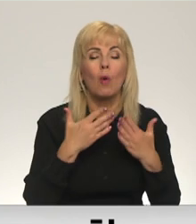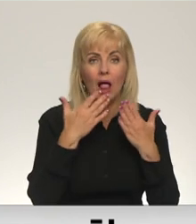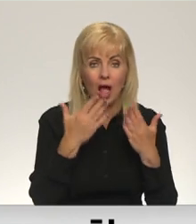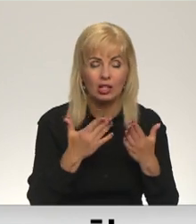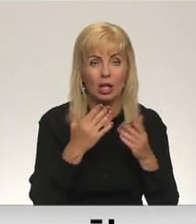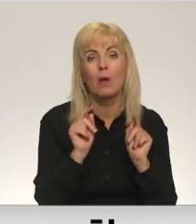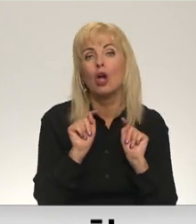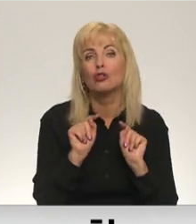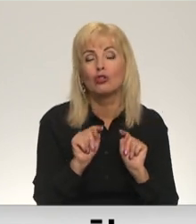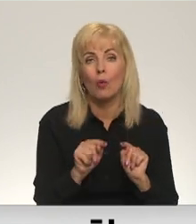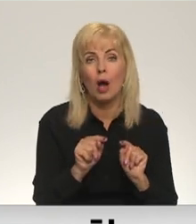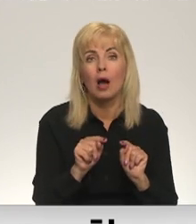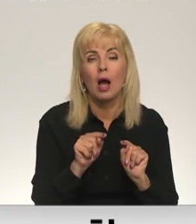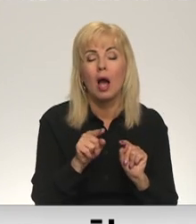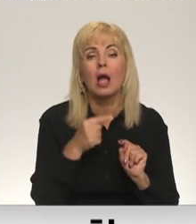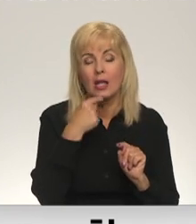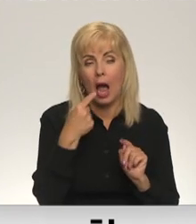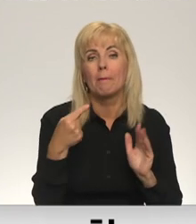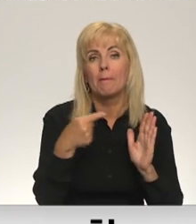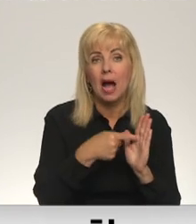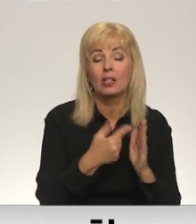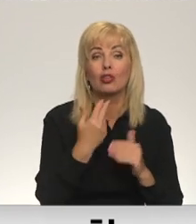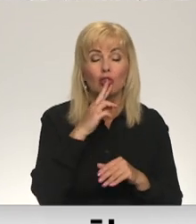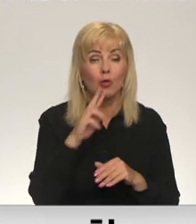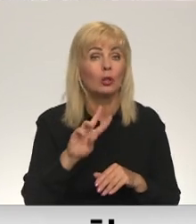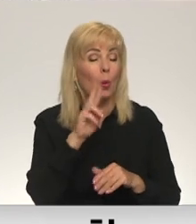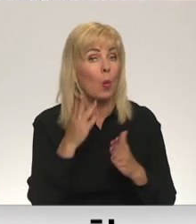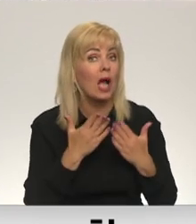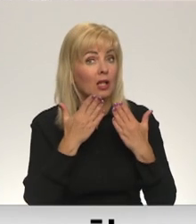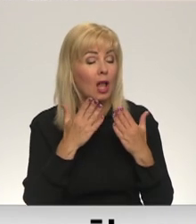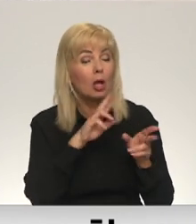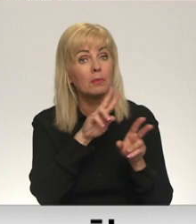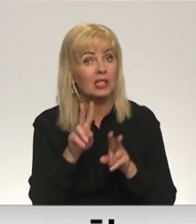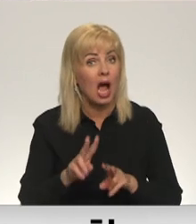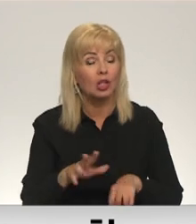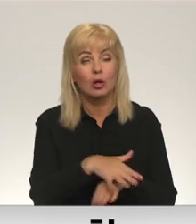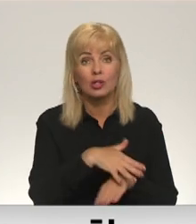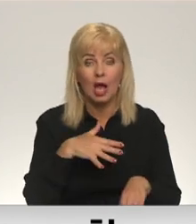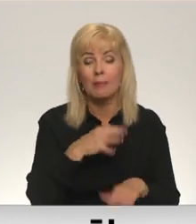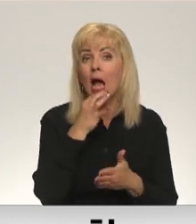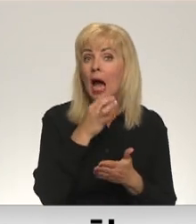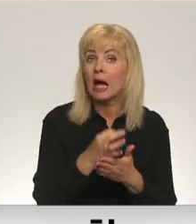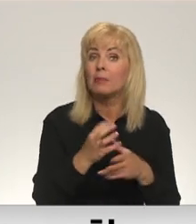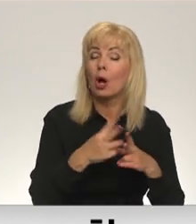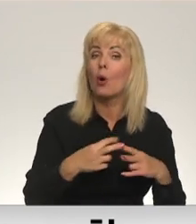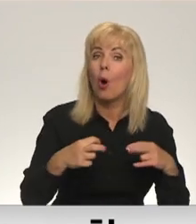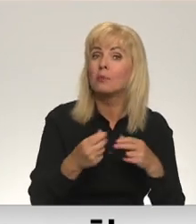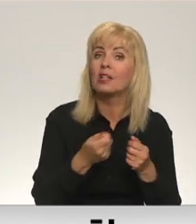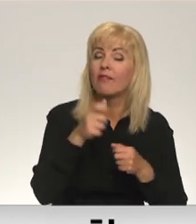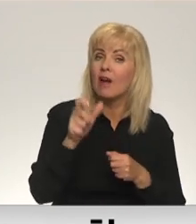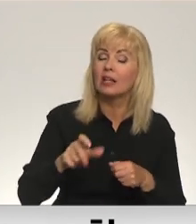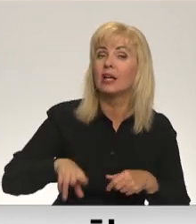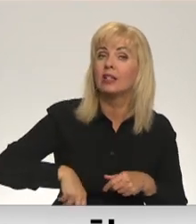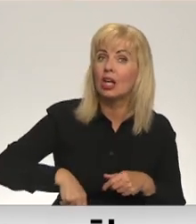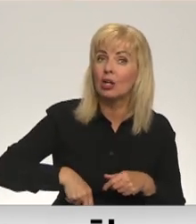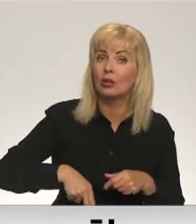šo būtu jāatrunā. Šonedēļ likuma otrajā lasījumā skatījies Saeima, arī atbildīgās komisijas vadītāji